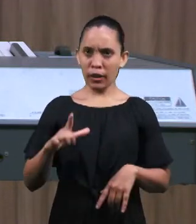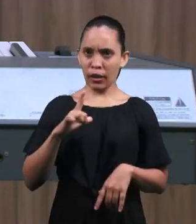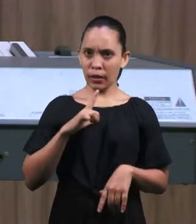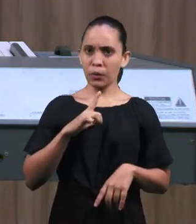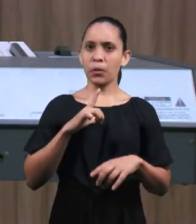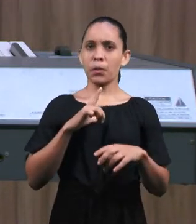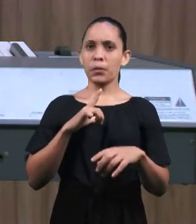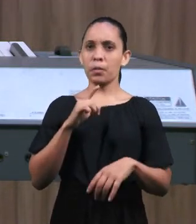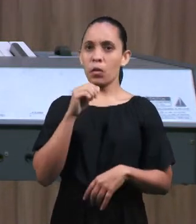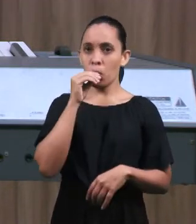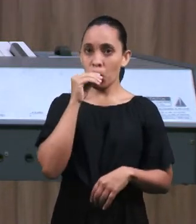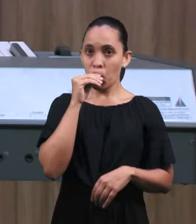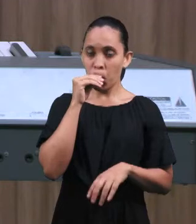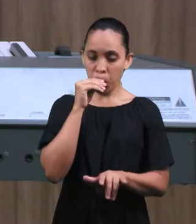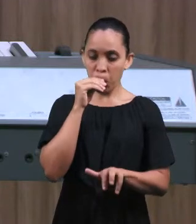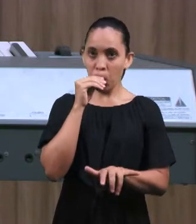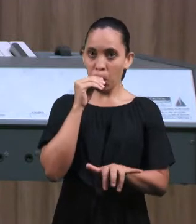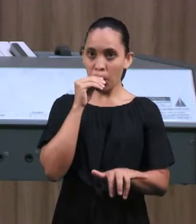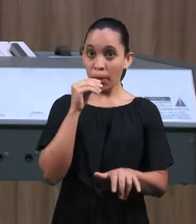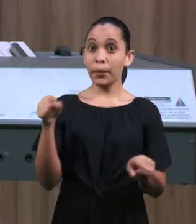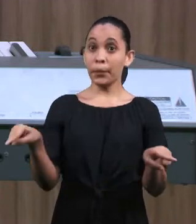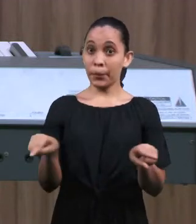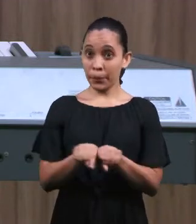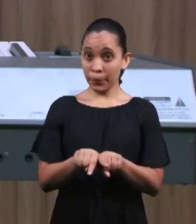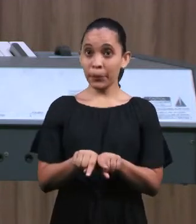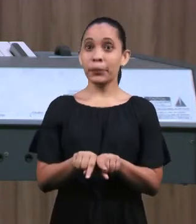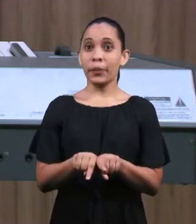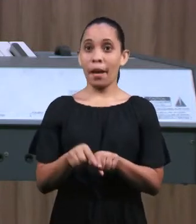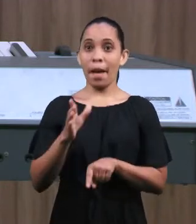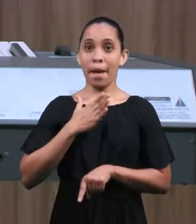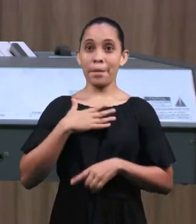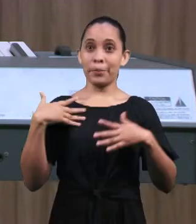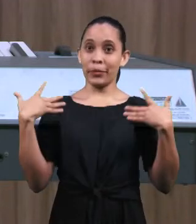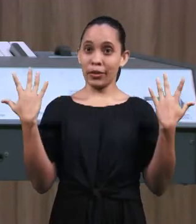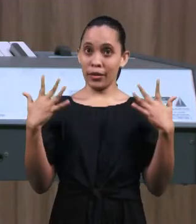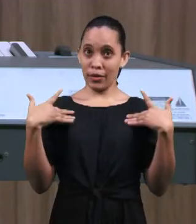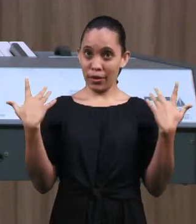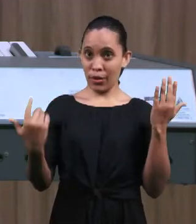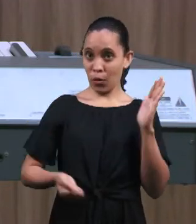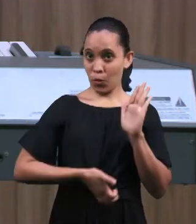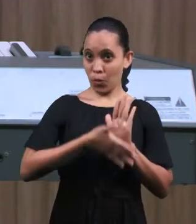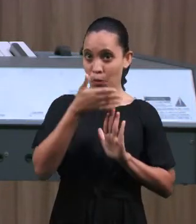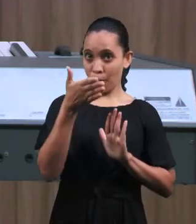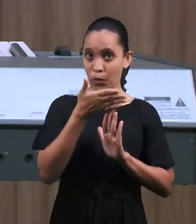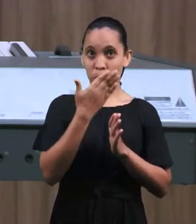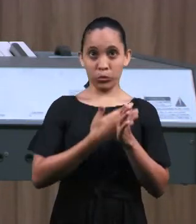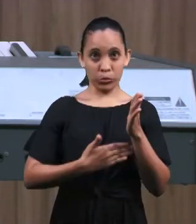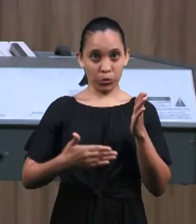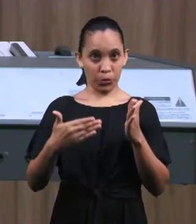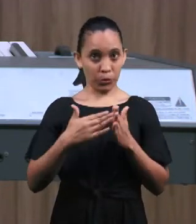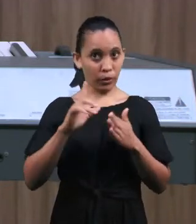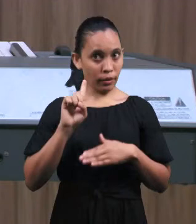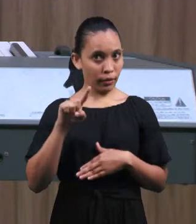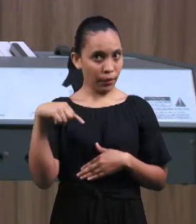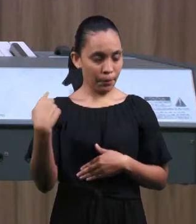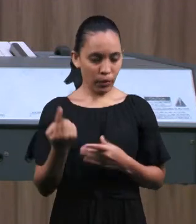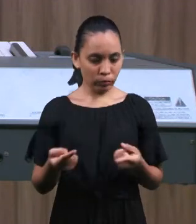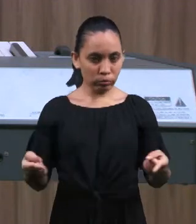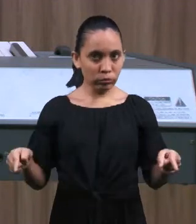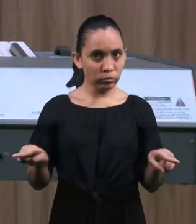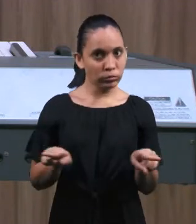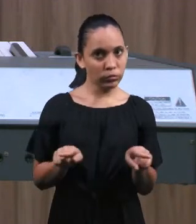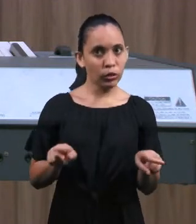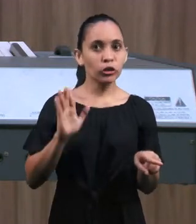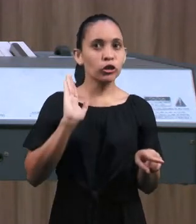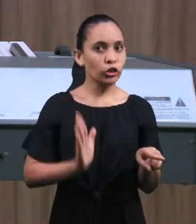la mélodica. La mélodie de la louange, ma joie. Toute la louange, après l'introduction, parce que l'introduction, vous avez